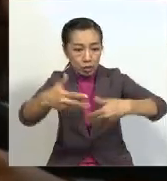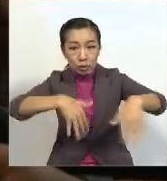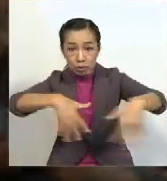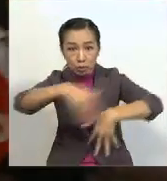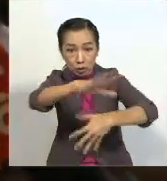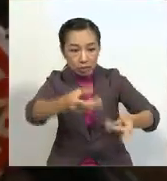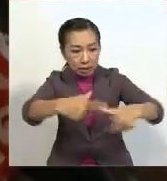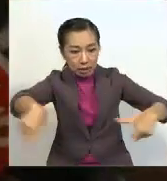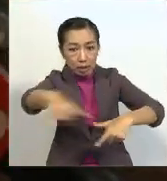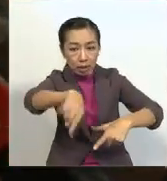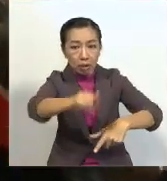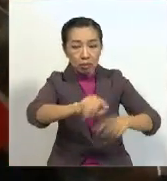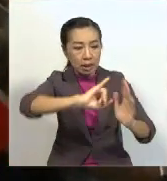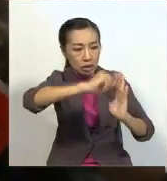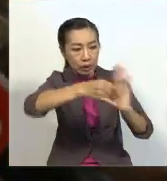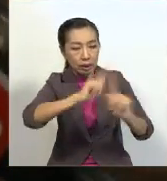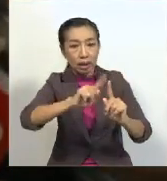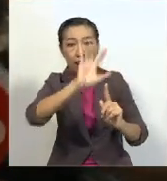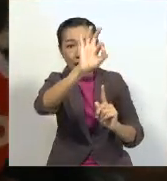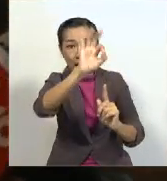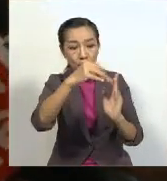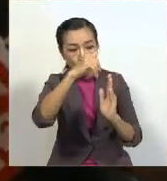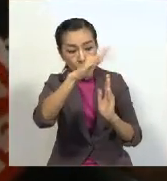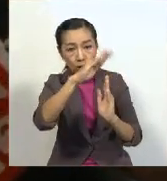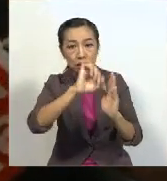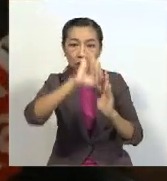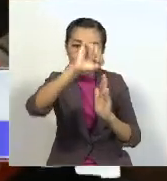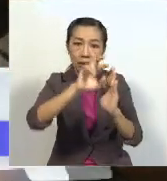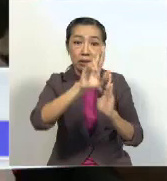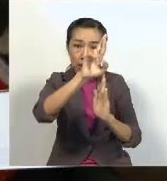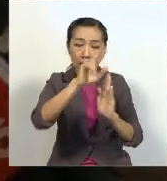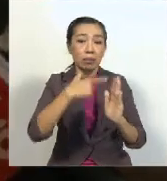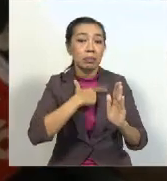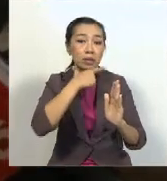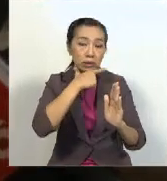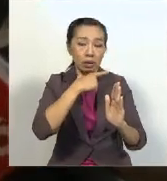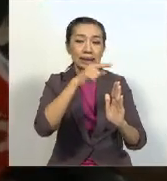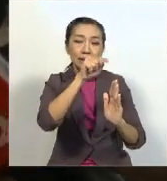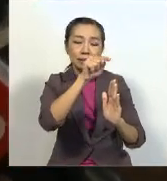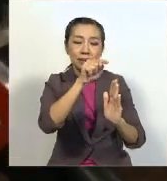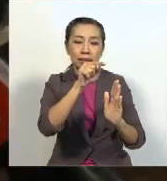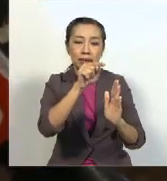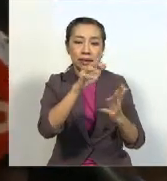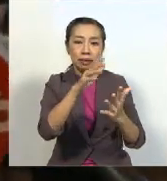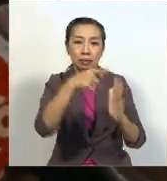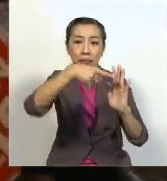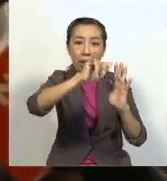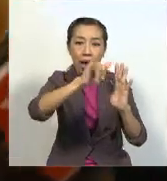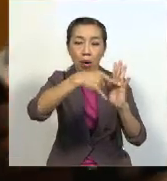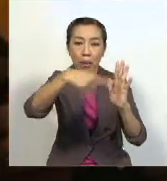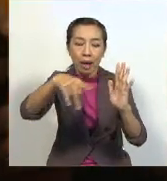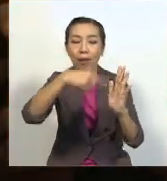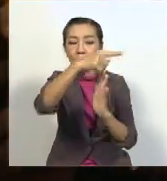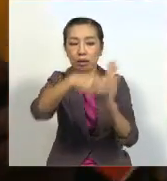ะครับไม่ว่าจะเป็นกลุ่ม9จังหวัดภาคเหนืออย่างเช่นเชียงใหม่เชียงรายแม่ฮ่องสอนนะครับแล้วก็พะเยาแพร่เห